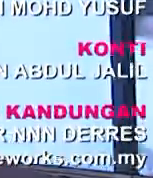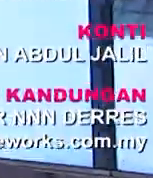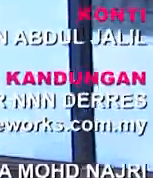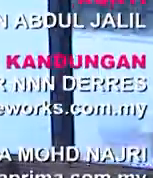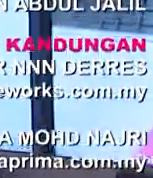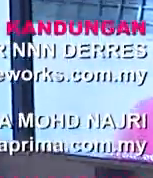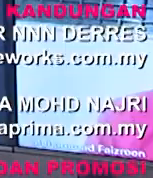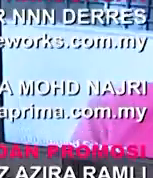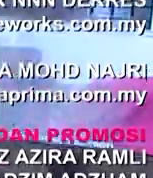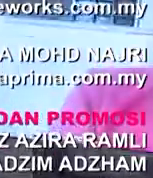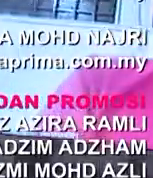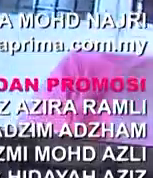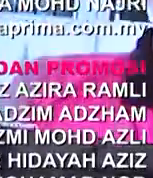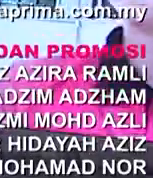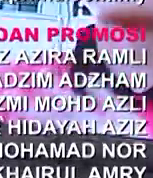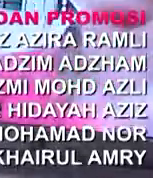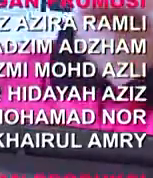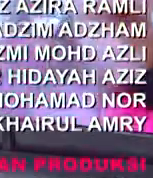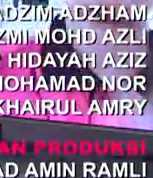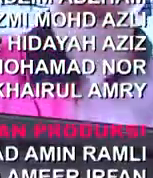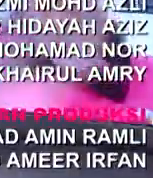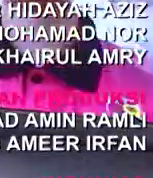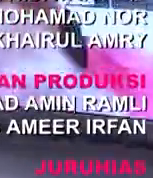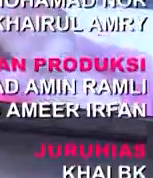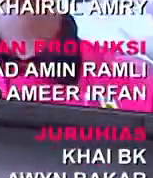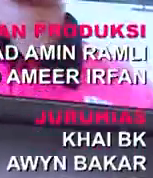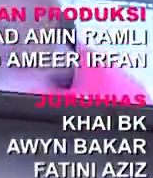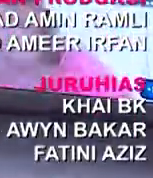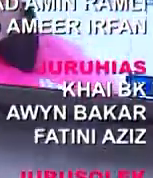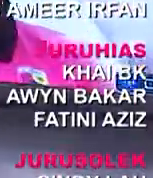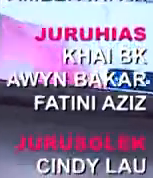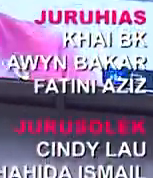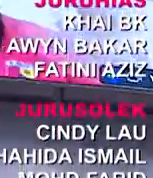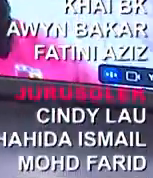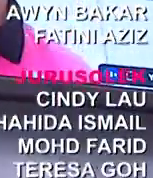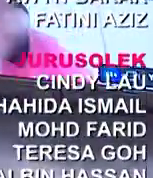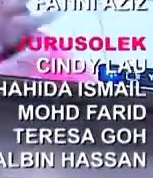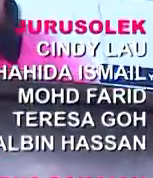hijau bumi maka hingga terbukti